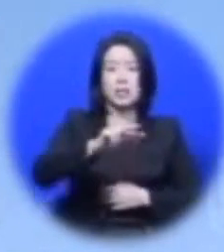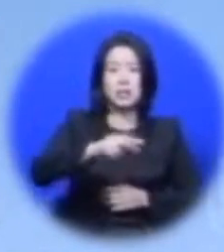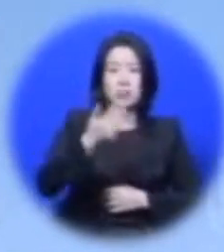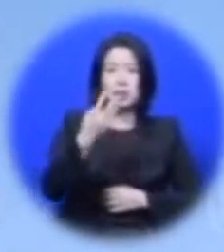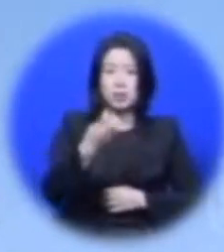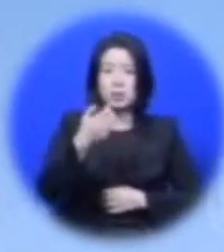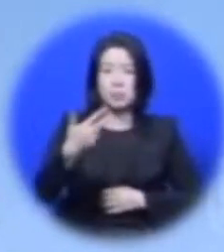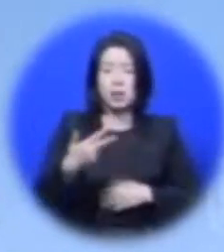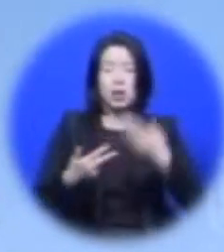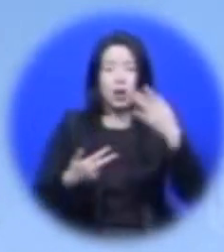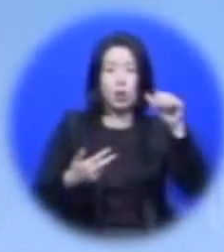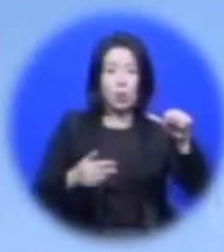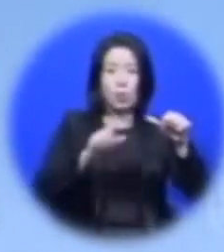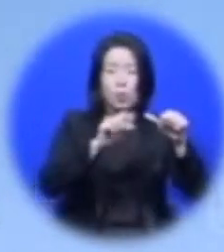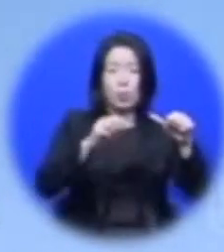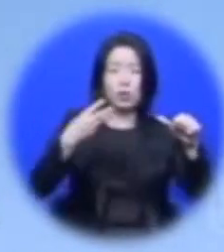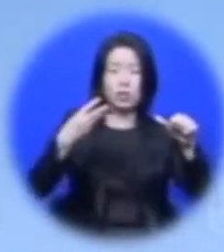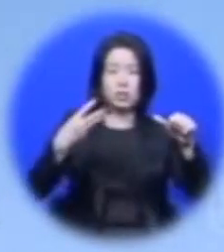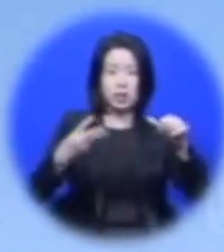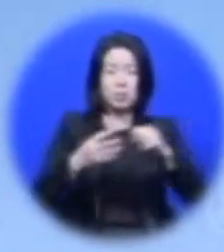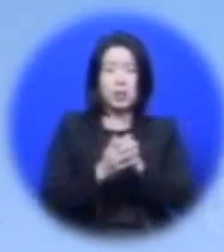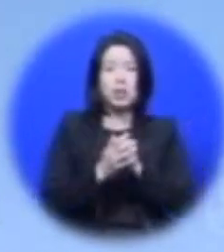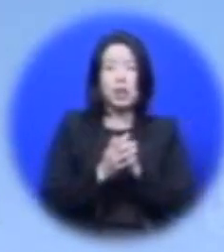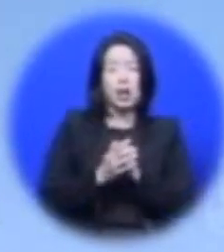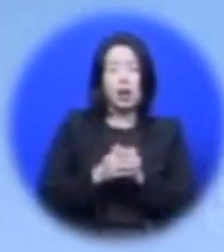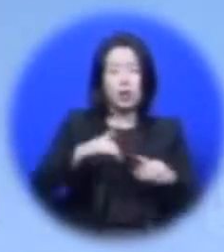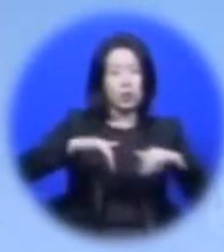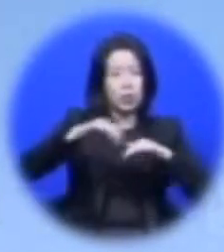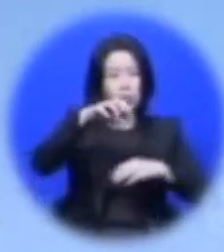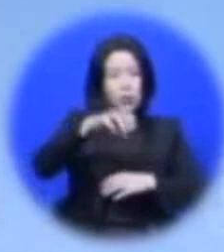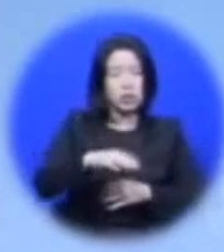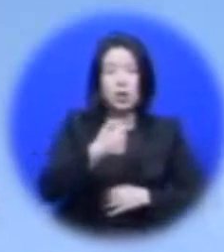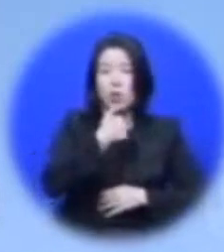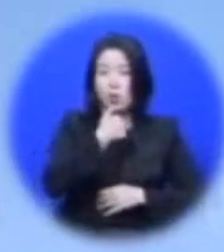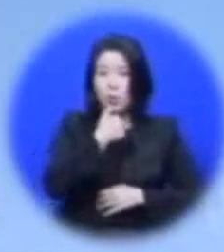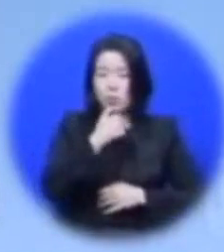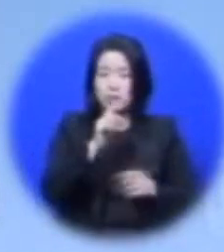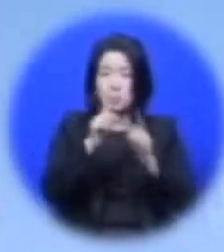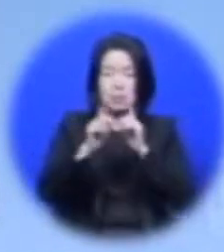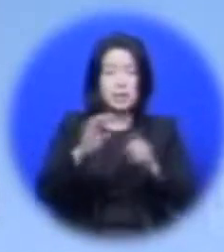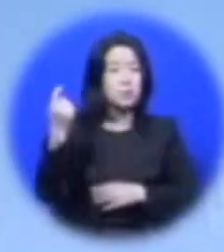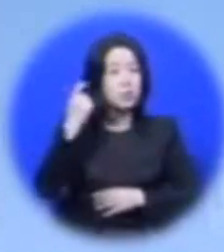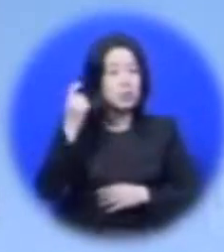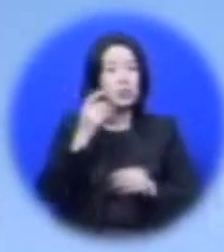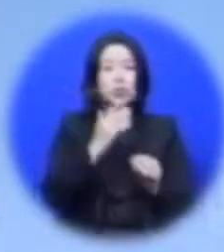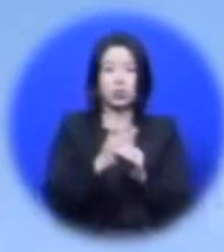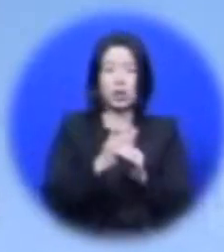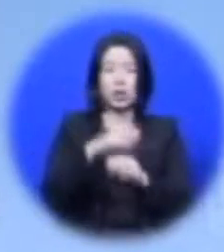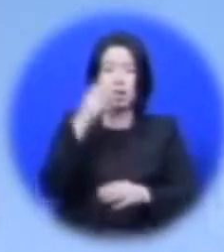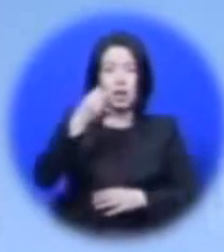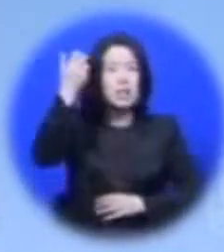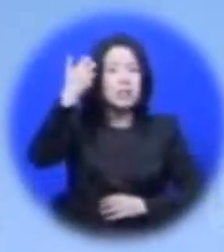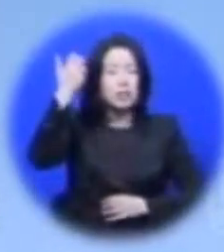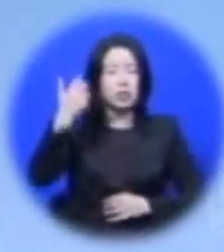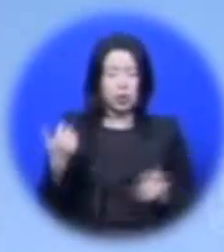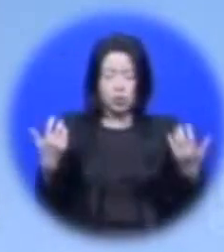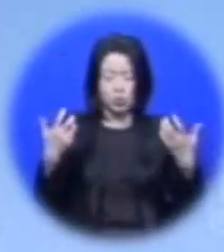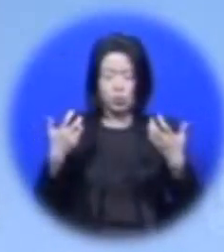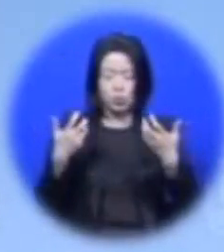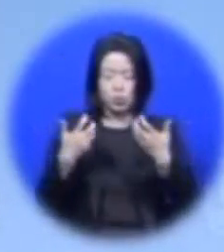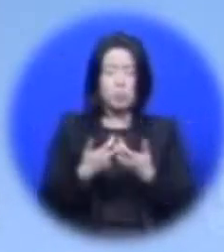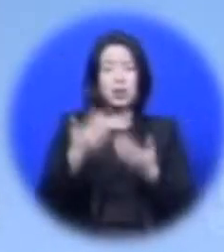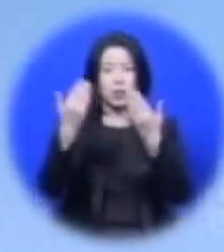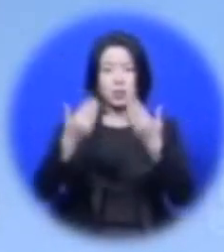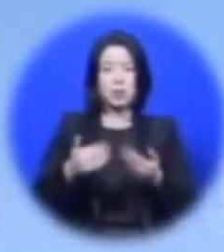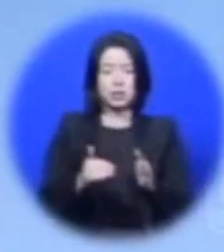1738년 5월 24일 올더스케이트에서 로마서 말씀을 듣다가 성령의 충만함을 받습니다.